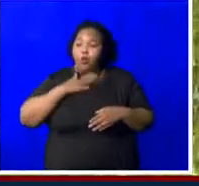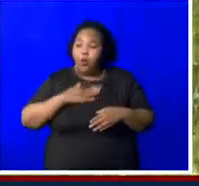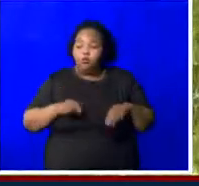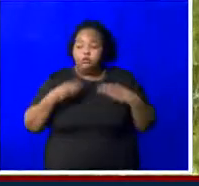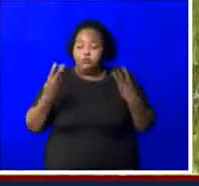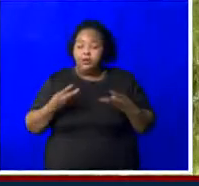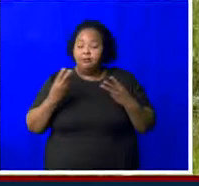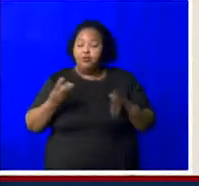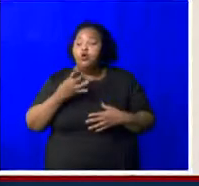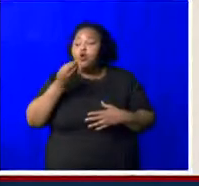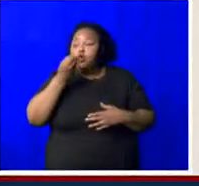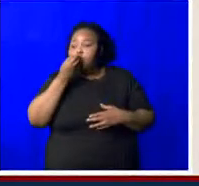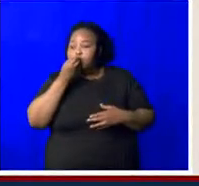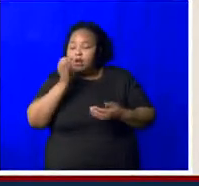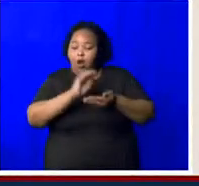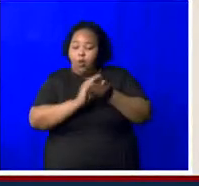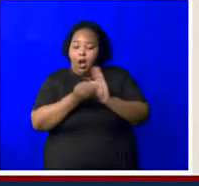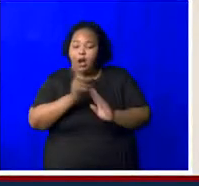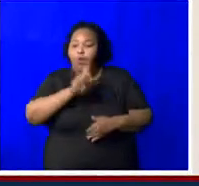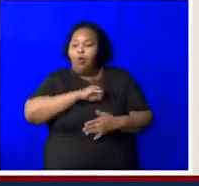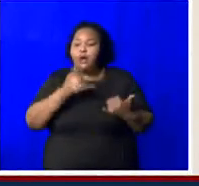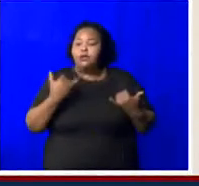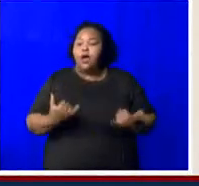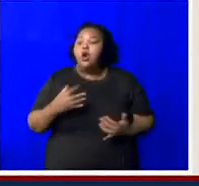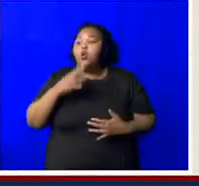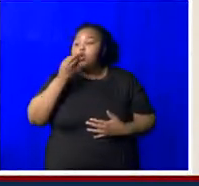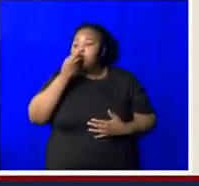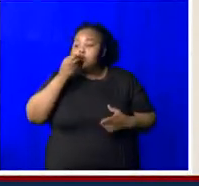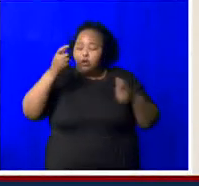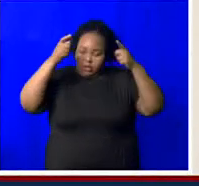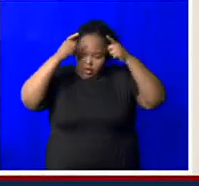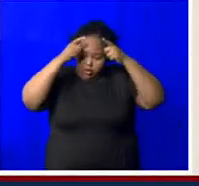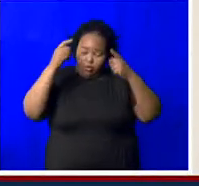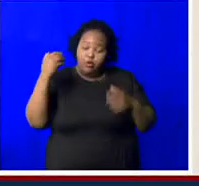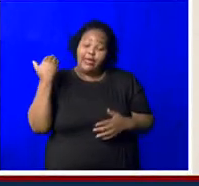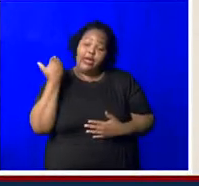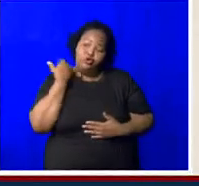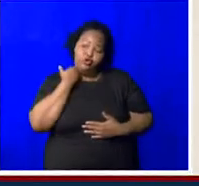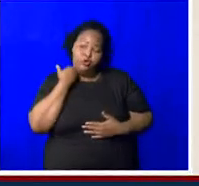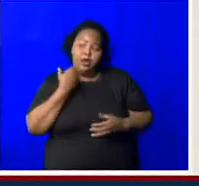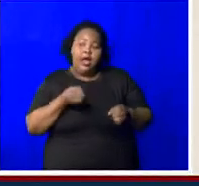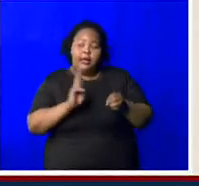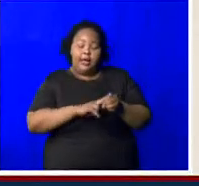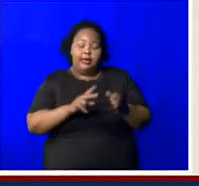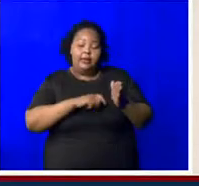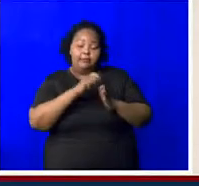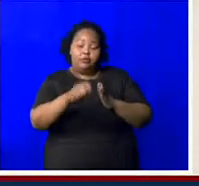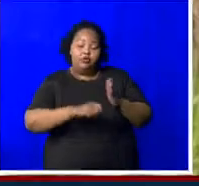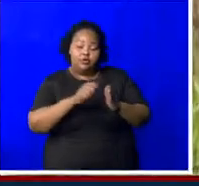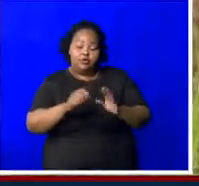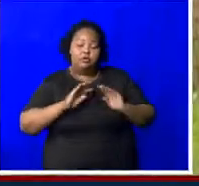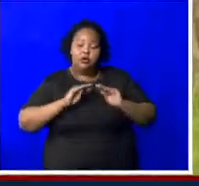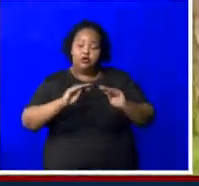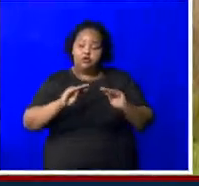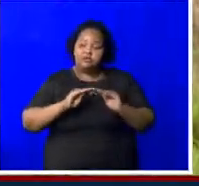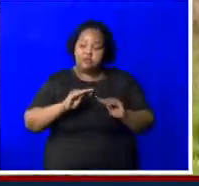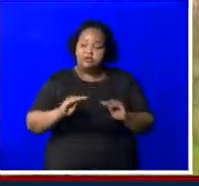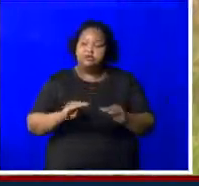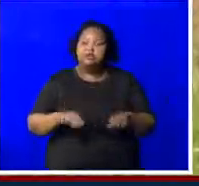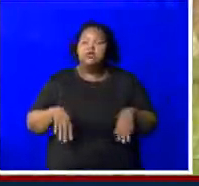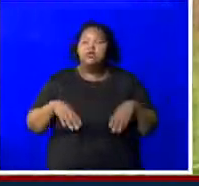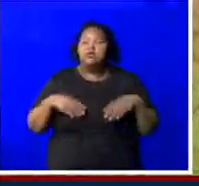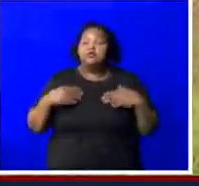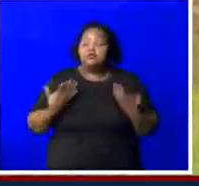yesithathu component leyo. Le project lena ke itawufundzisa lokuthi lidlelo linganakekele kanjani. Yesine